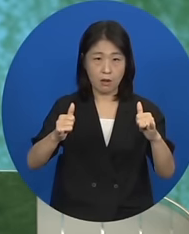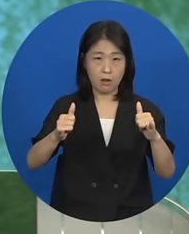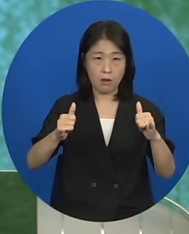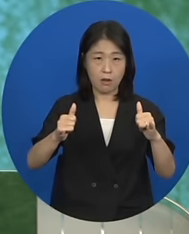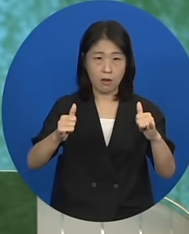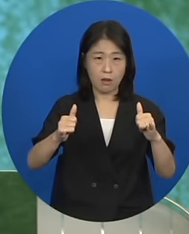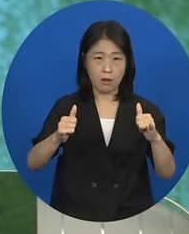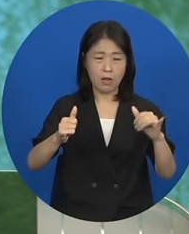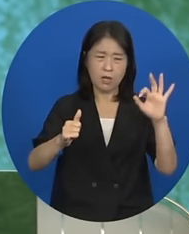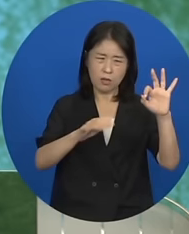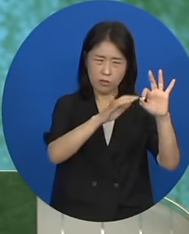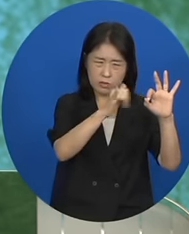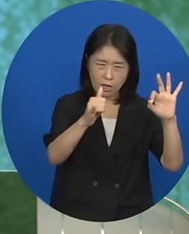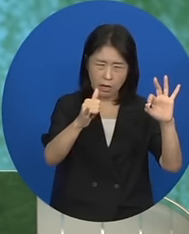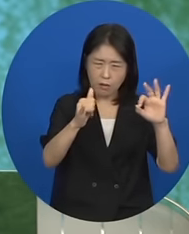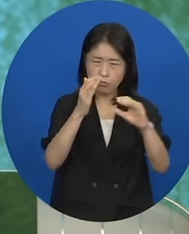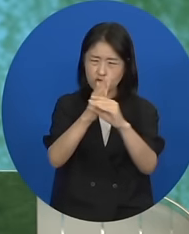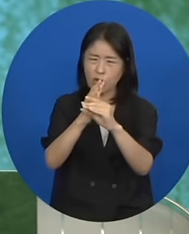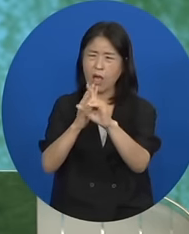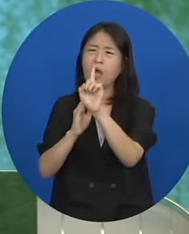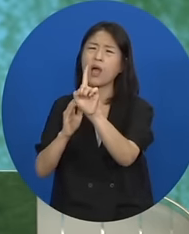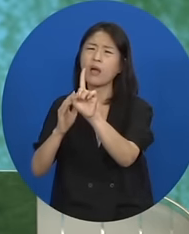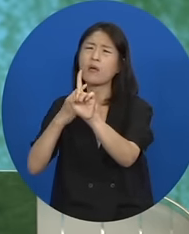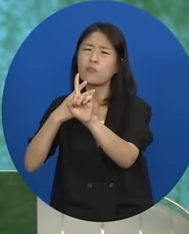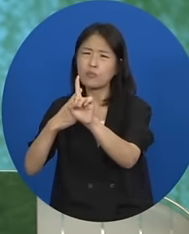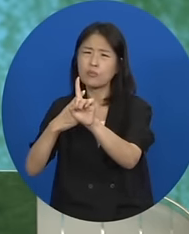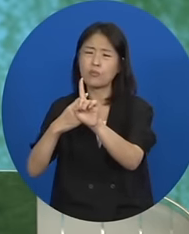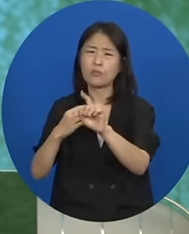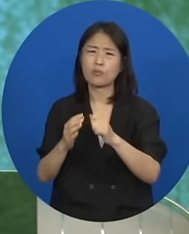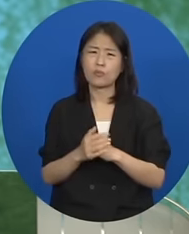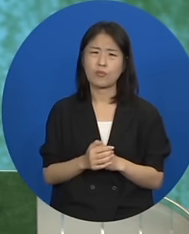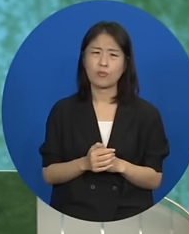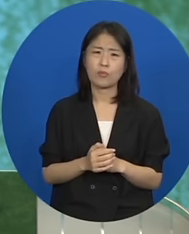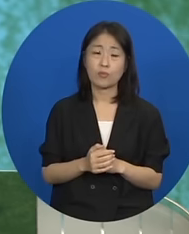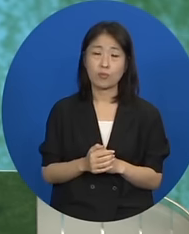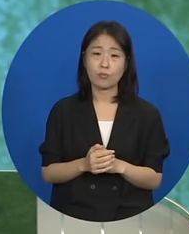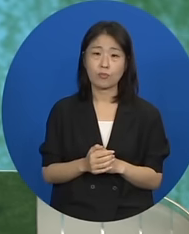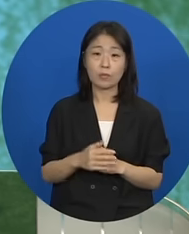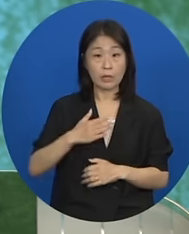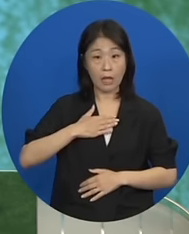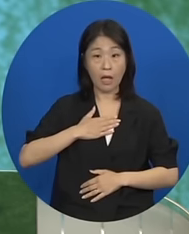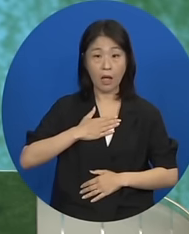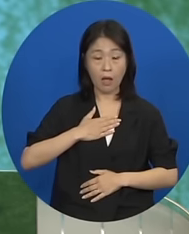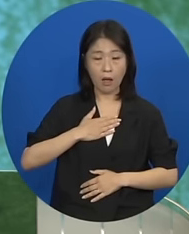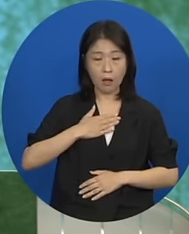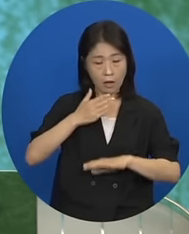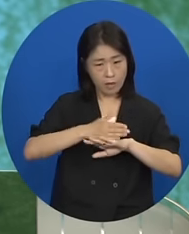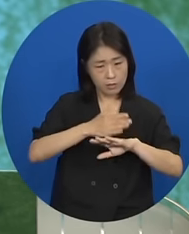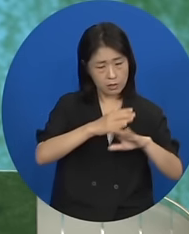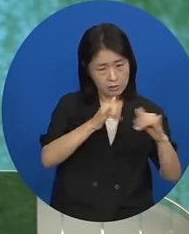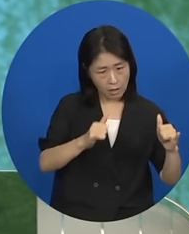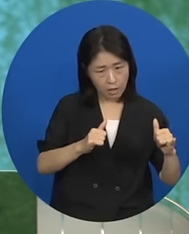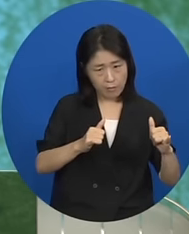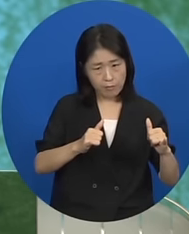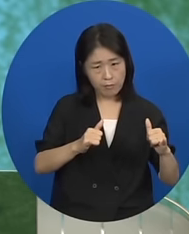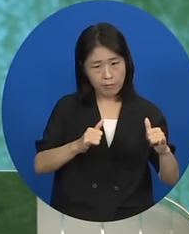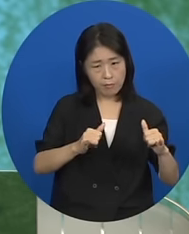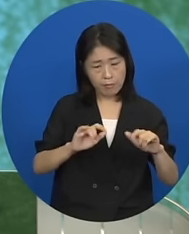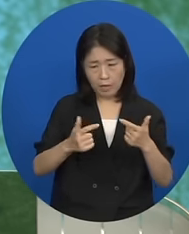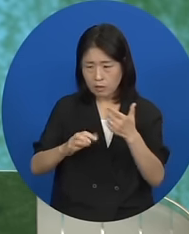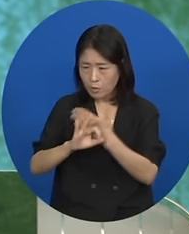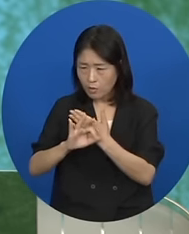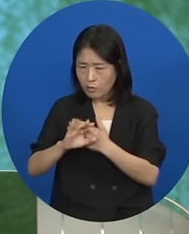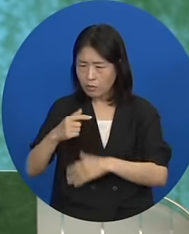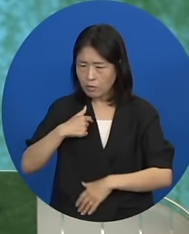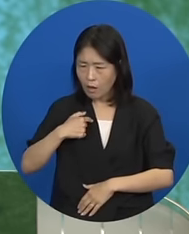중에 한 명밖에 되지 않는다는 겁니다 과연 우리는 감사하는 사람입니까 아니면 당연하게 여기는